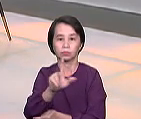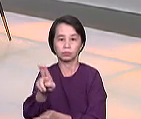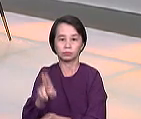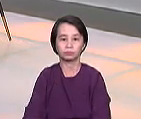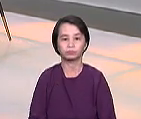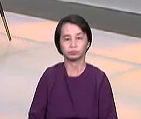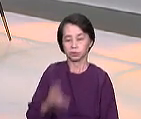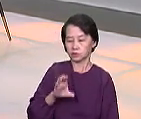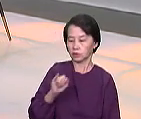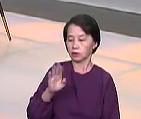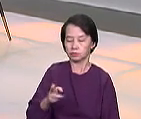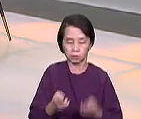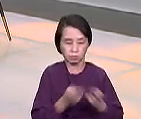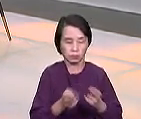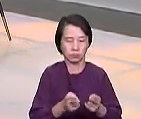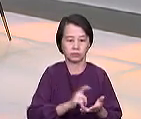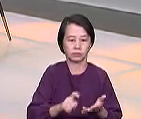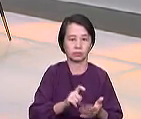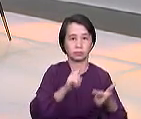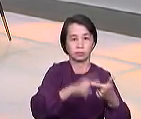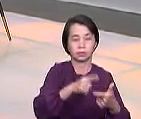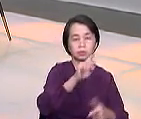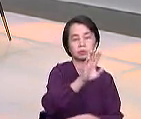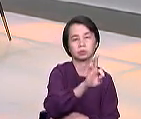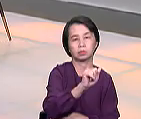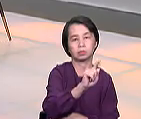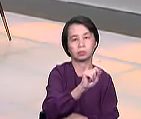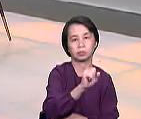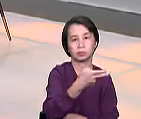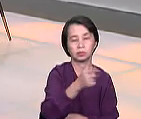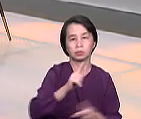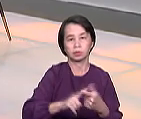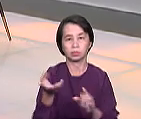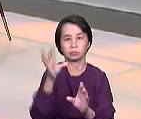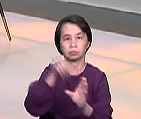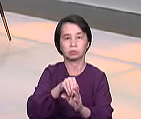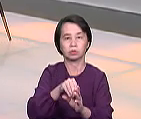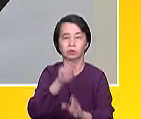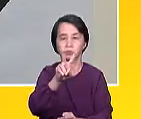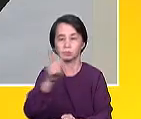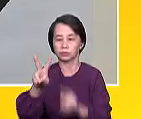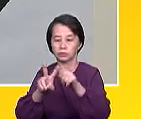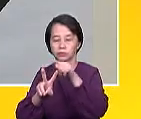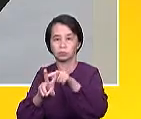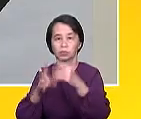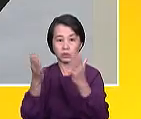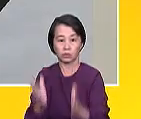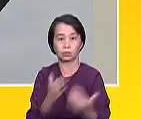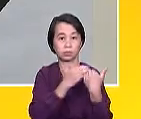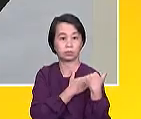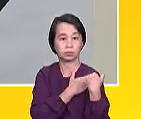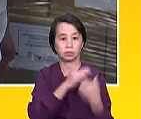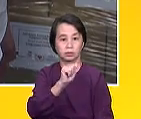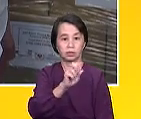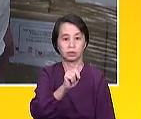CIB diselaras oleh penerbit eksekutif Fatil Hidayat Ghazali dan turut disertai oleh dua lagi penerbit iaitu Andy